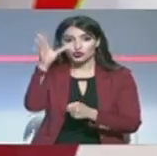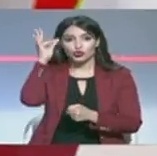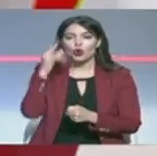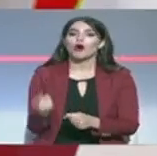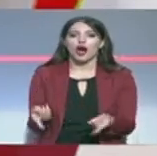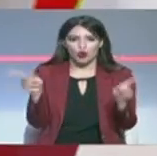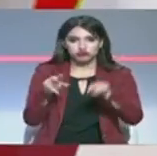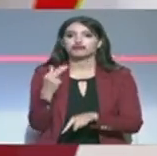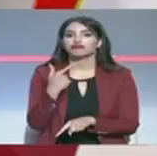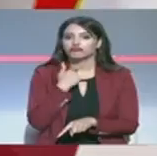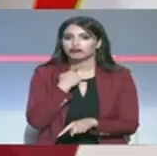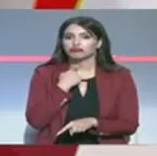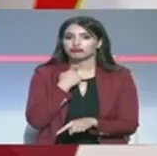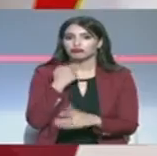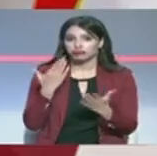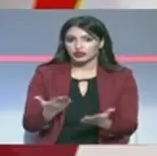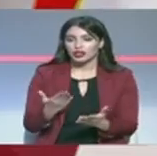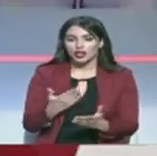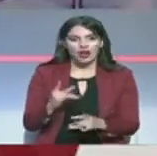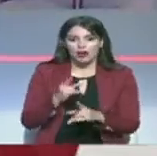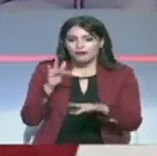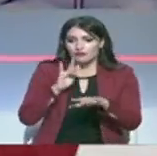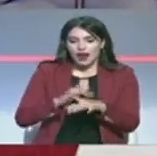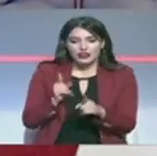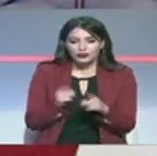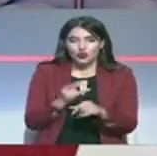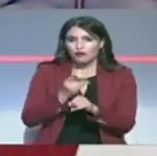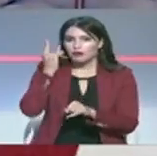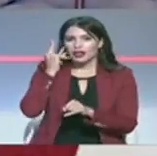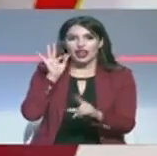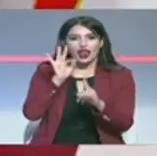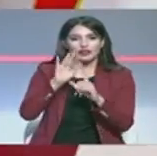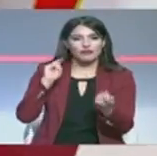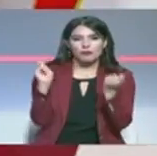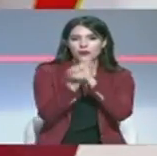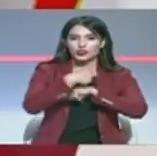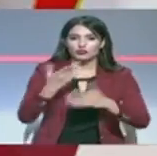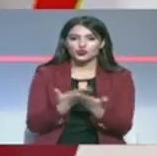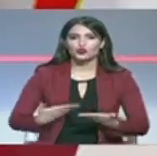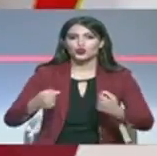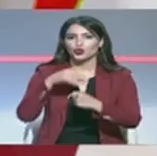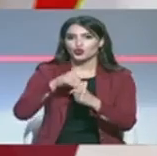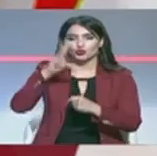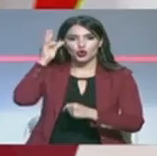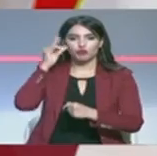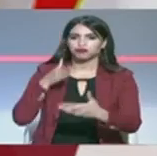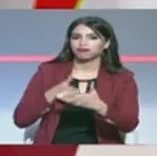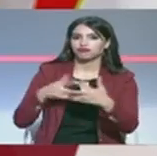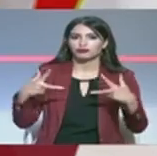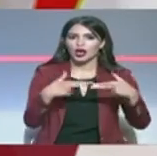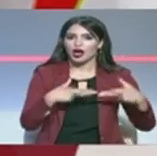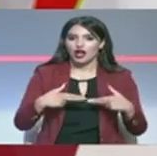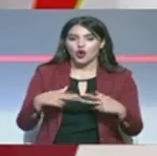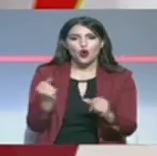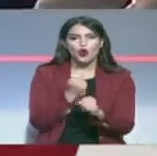وخسرنا مرة أخرى لحظة تاريخية ننجو بها التغيير المنجود ونقطع بها